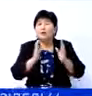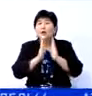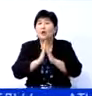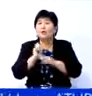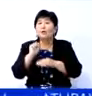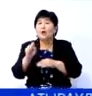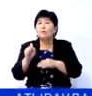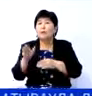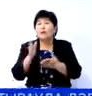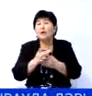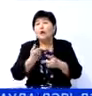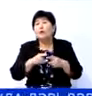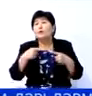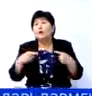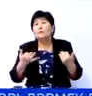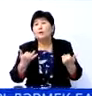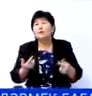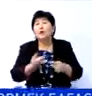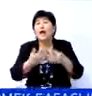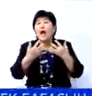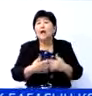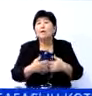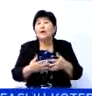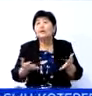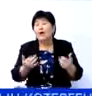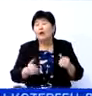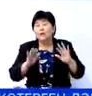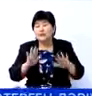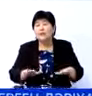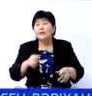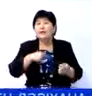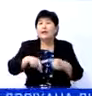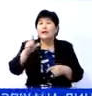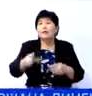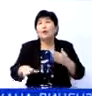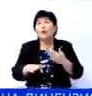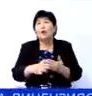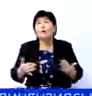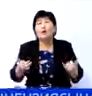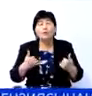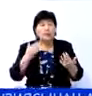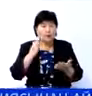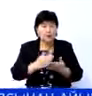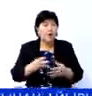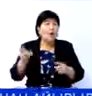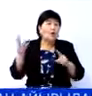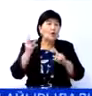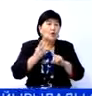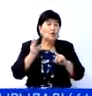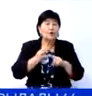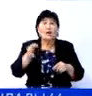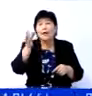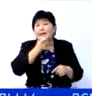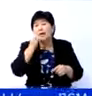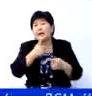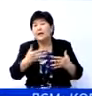берілді. Одан бөлек осы аппараттарды алуға жергілікті кәсіпкерлер қолдау білдіруде. Үшінші,